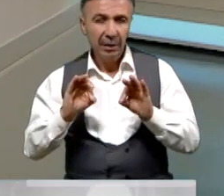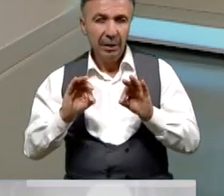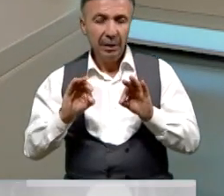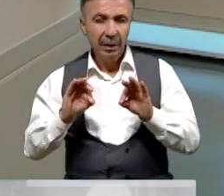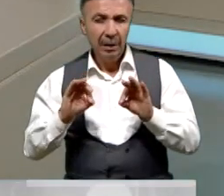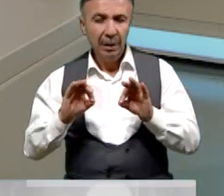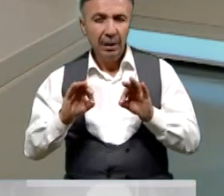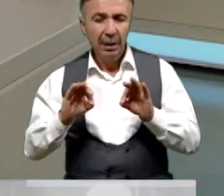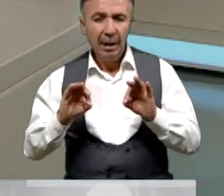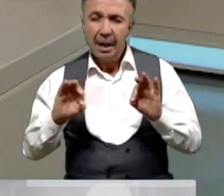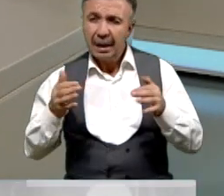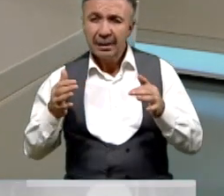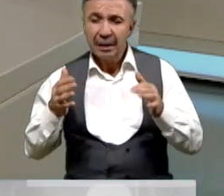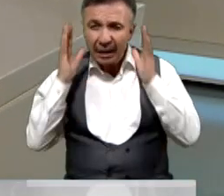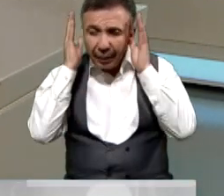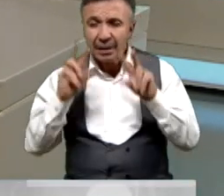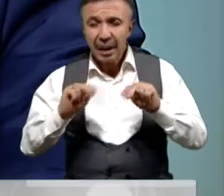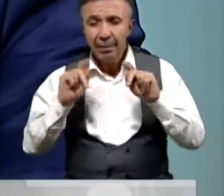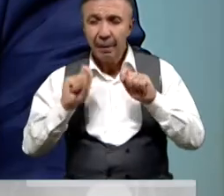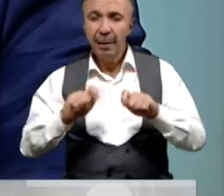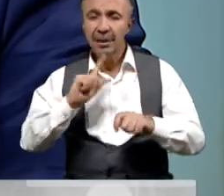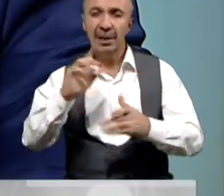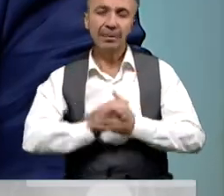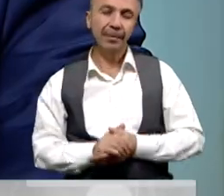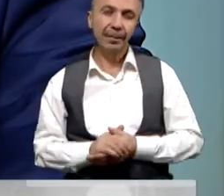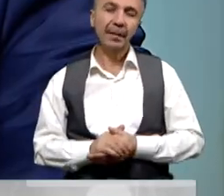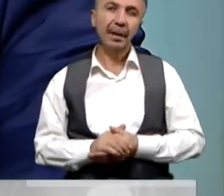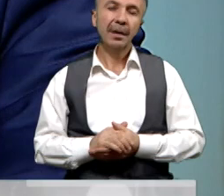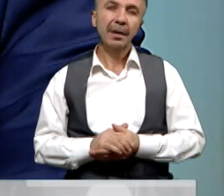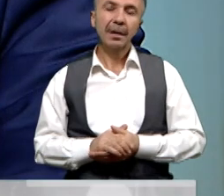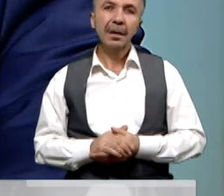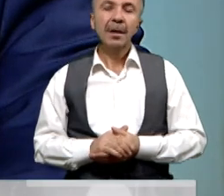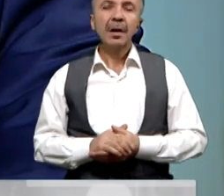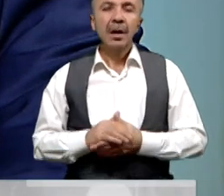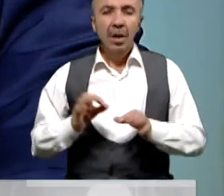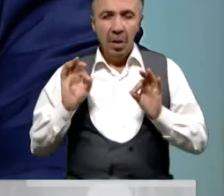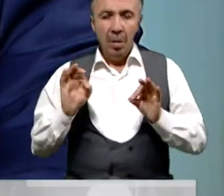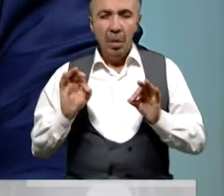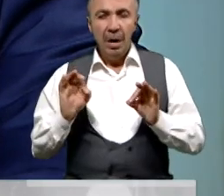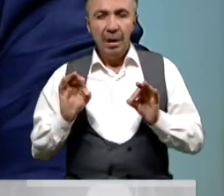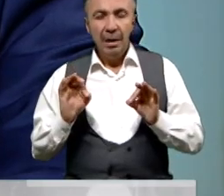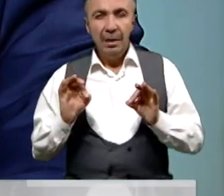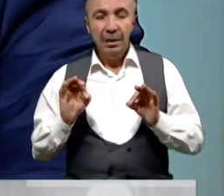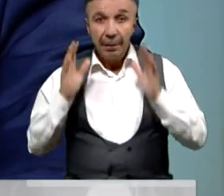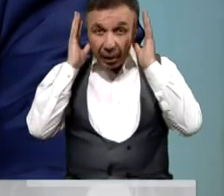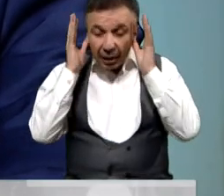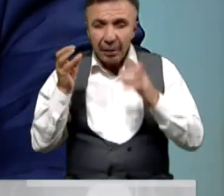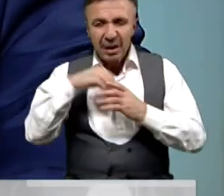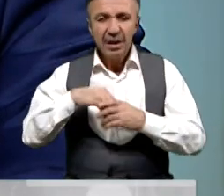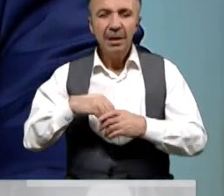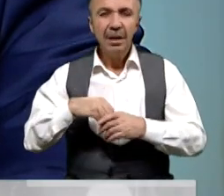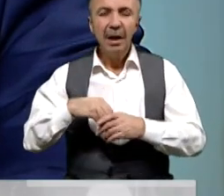bekliyor muhakkak surette namazı kılabilmek için vaktin girmiş olması gerekir